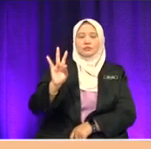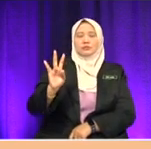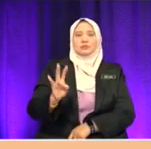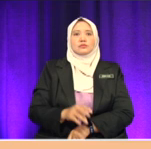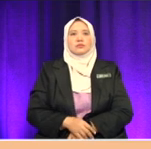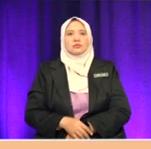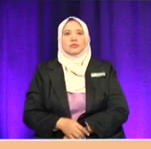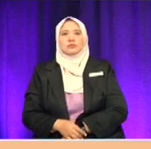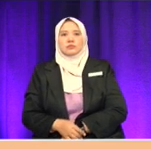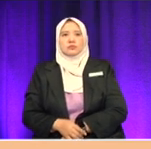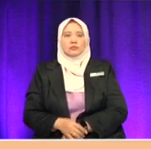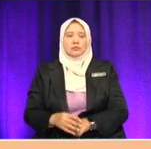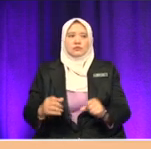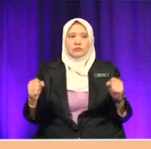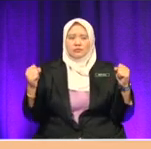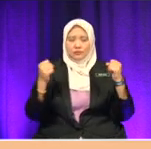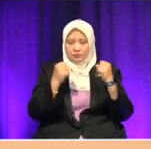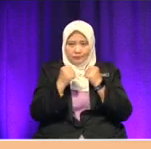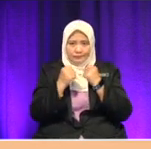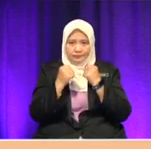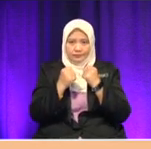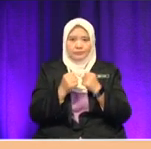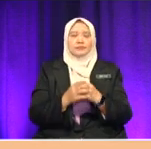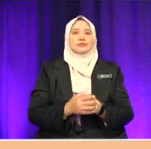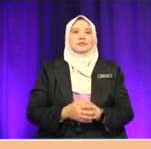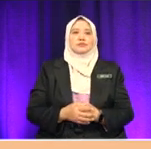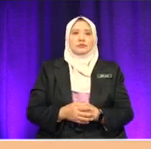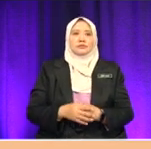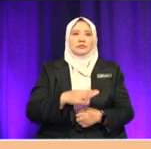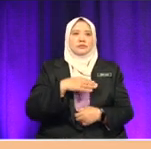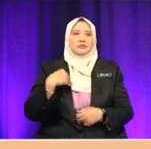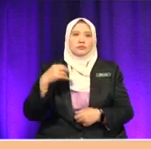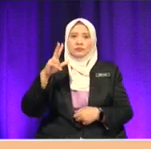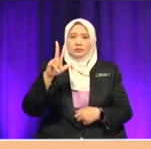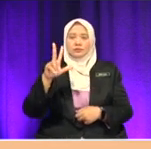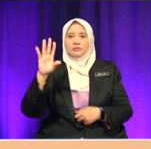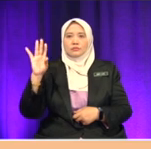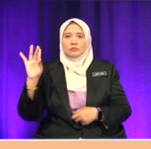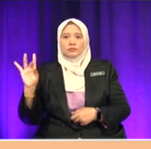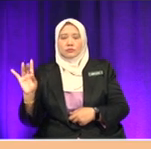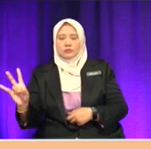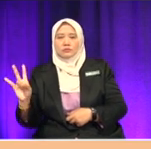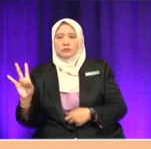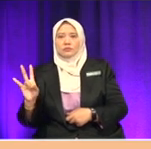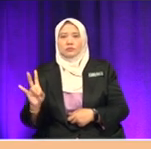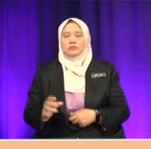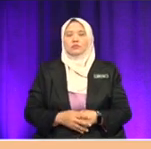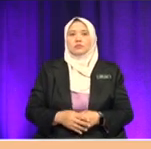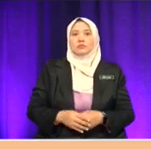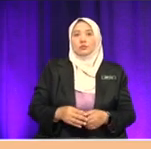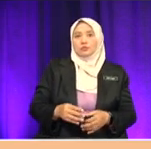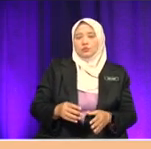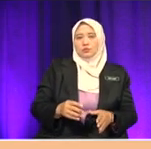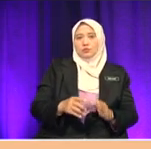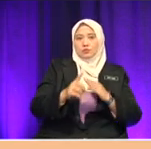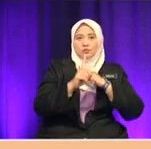Celsius yang dikatakan suhu sejuk ke panas ni? Sejuk. Sejuk bagus. Kemudian suhu 37 darjah Celsius dikenali sebagai suhu bilik dan